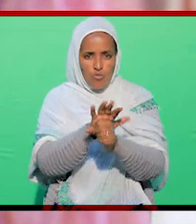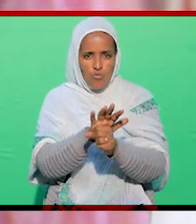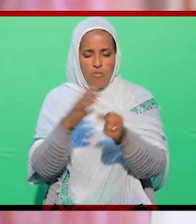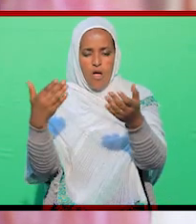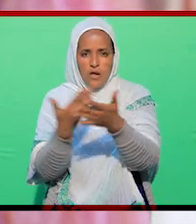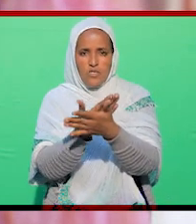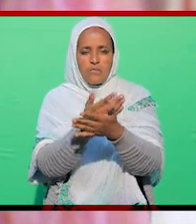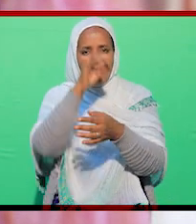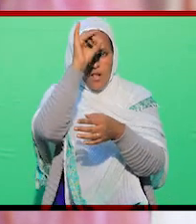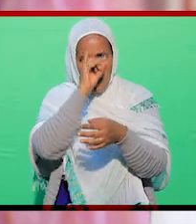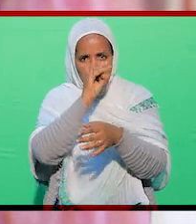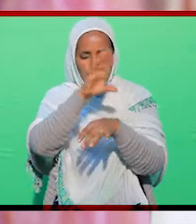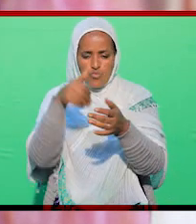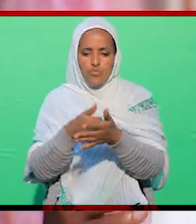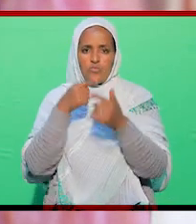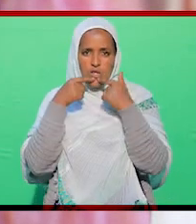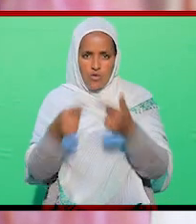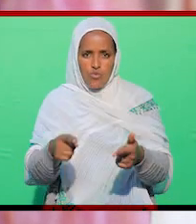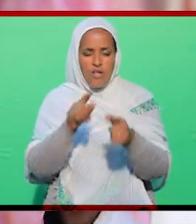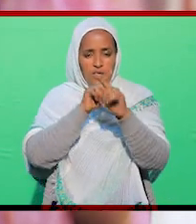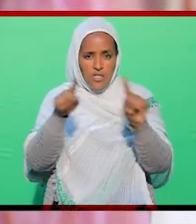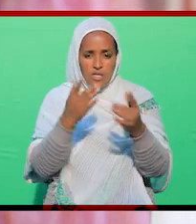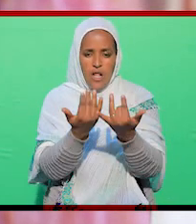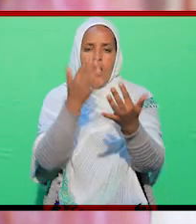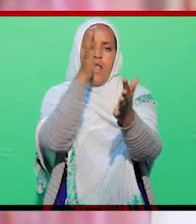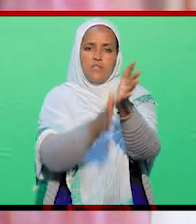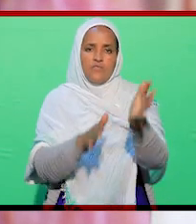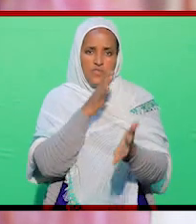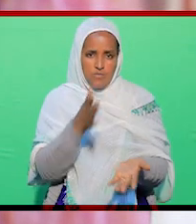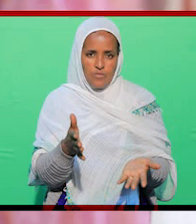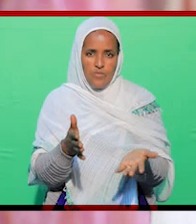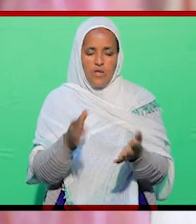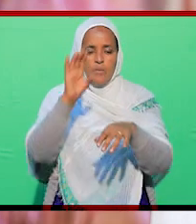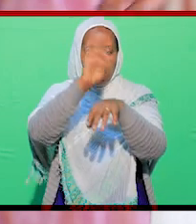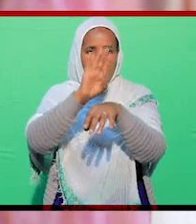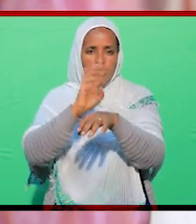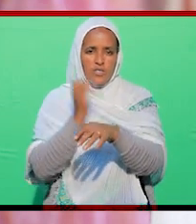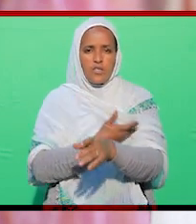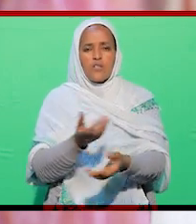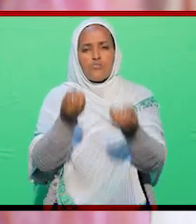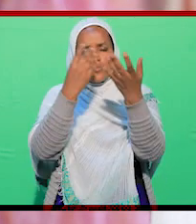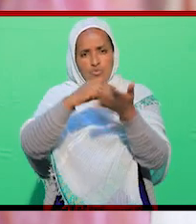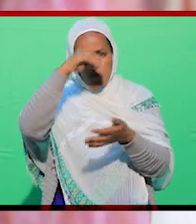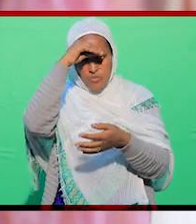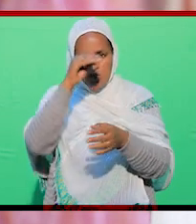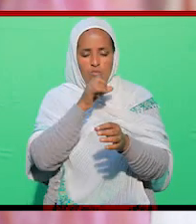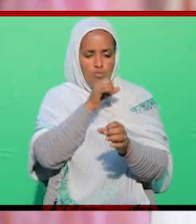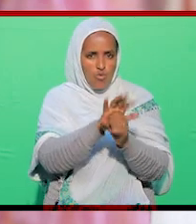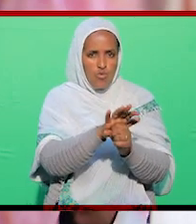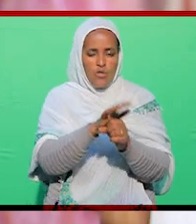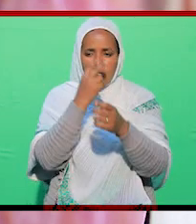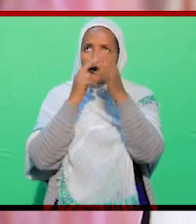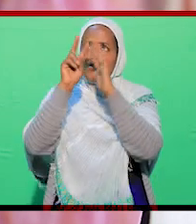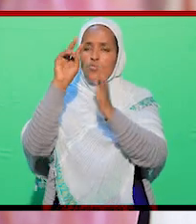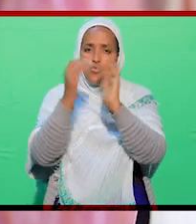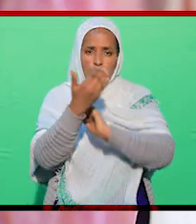ነው። በመጻሕፍት ተነግሯል፣ በብሉይም በሐዲስም በሊቃውንትም ተነግሯል። ነገር ግን ገና ያልተፈጸመ ነው። በቤተ